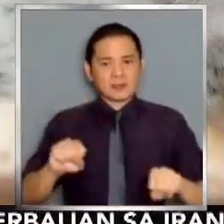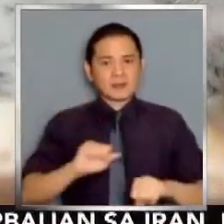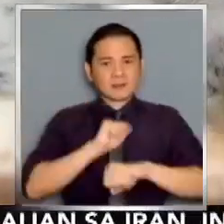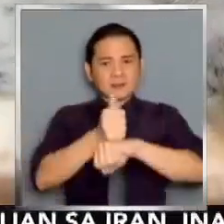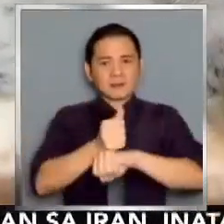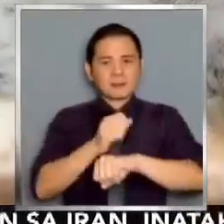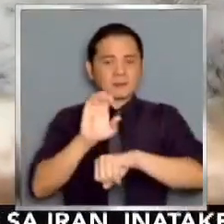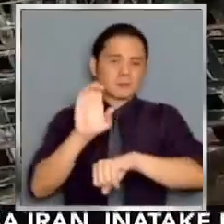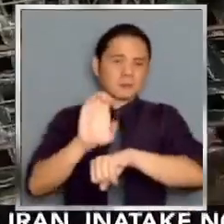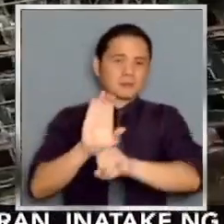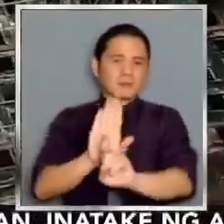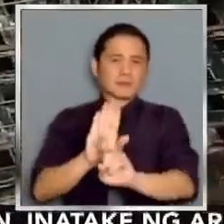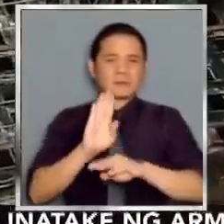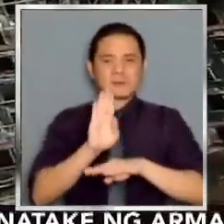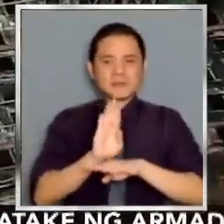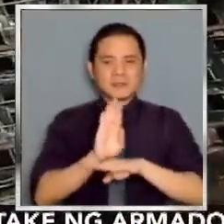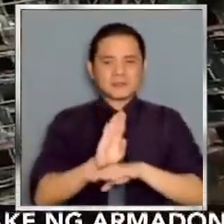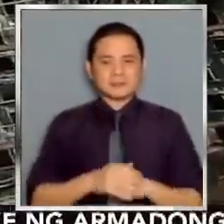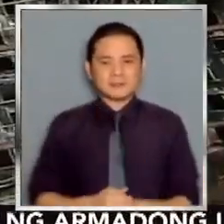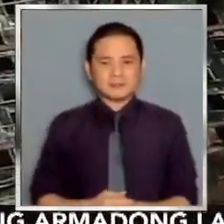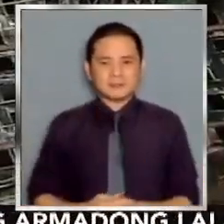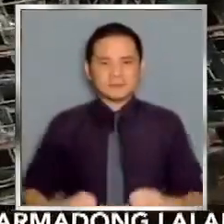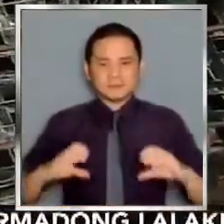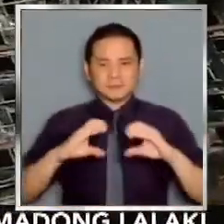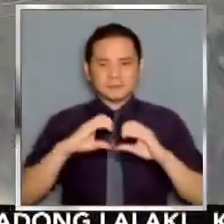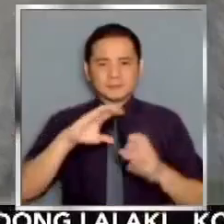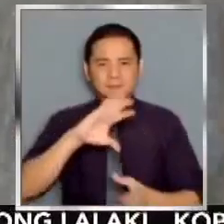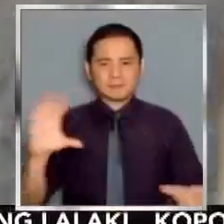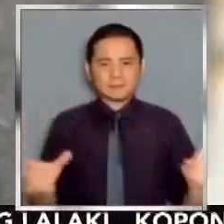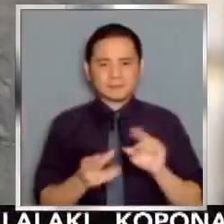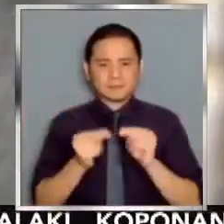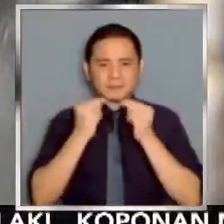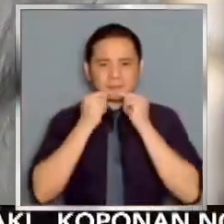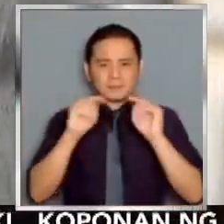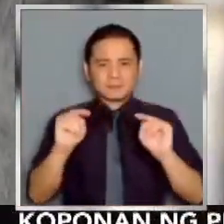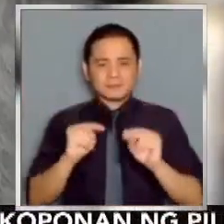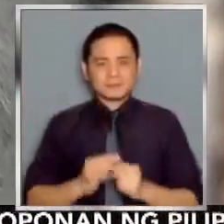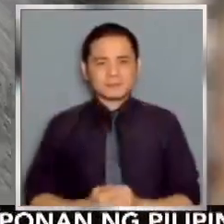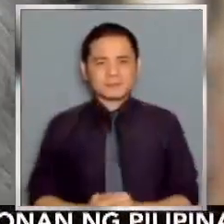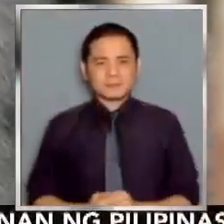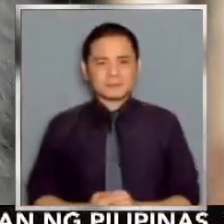Integrated News, Luisito Santos, Nakatutok, 24 oras.